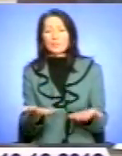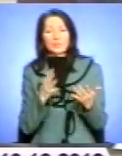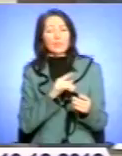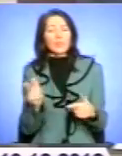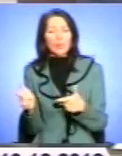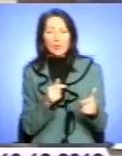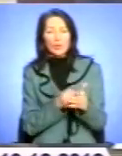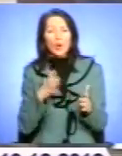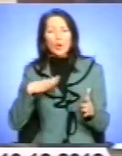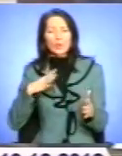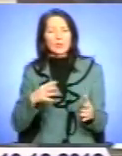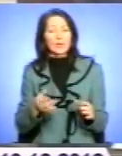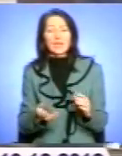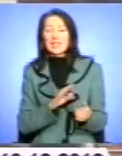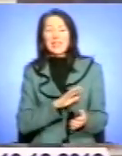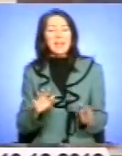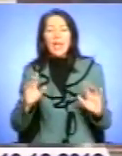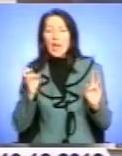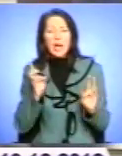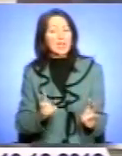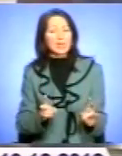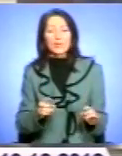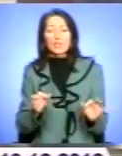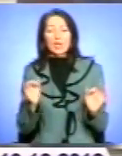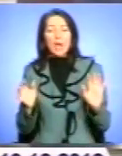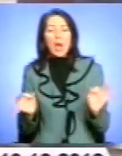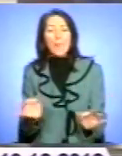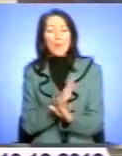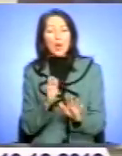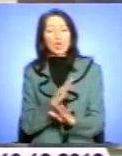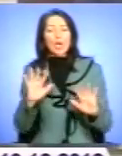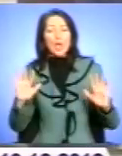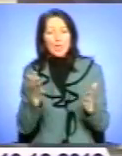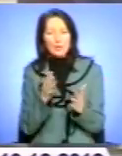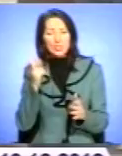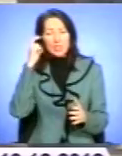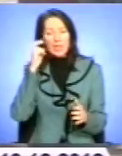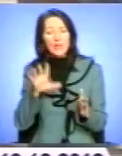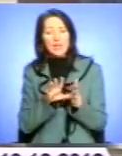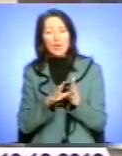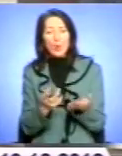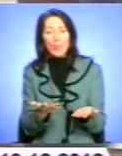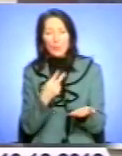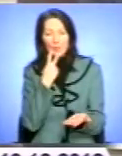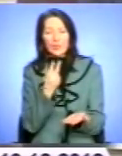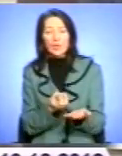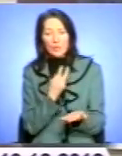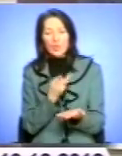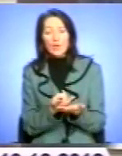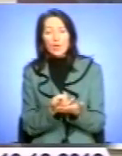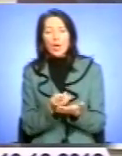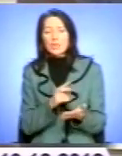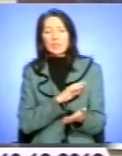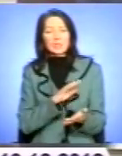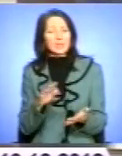аж ніяк не катастрофічних природних явищ. «Київобленерго» виявила нерозторопність і неприпустиму